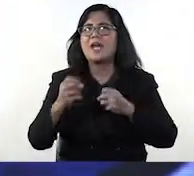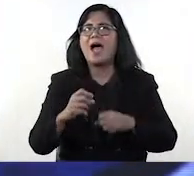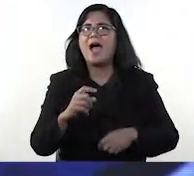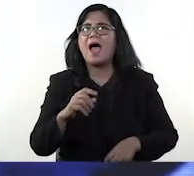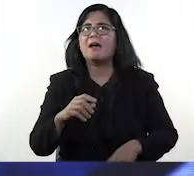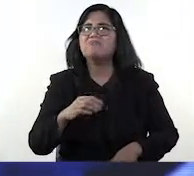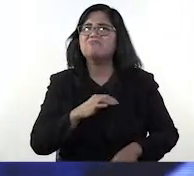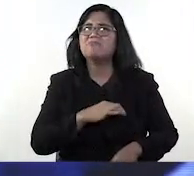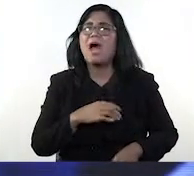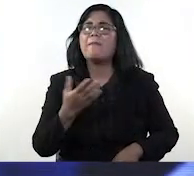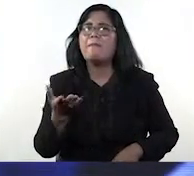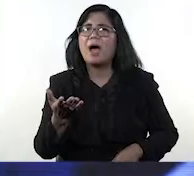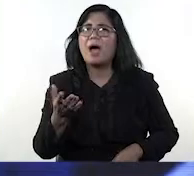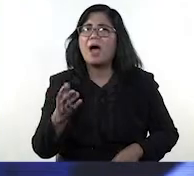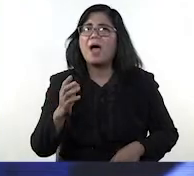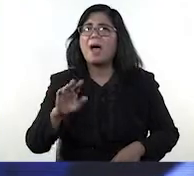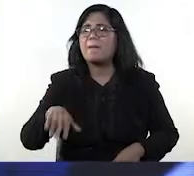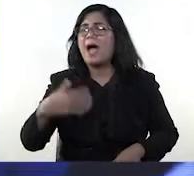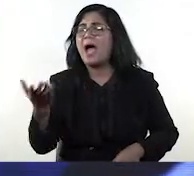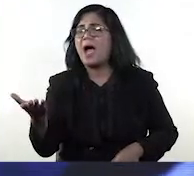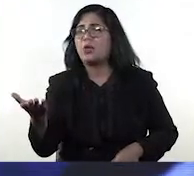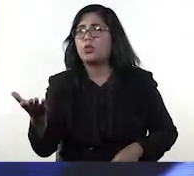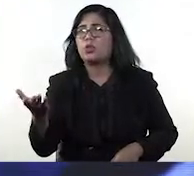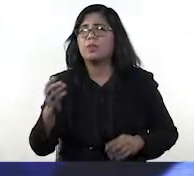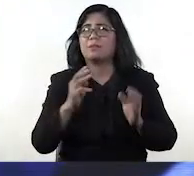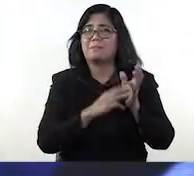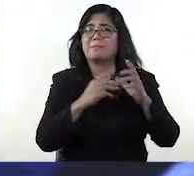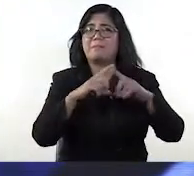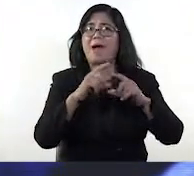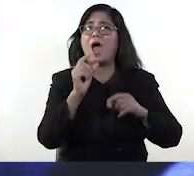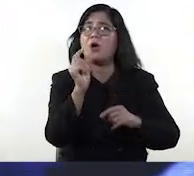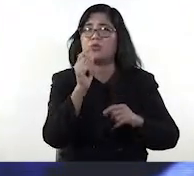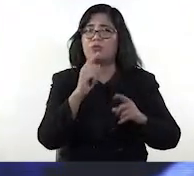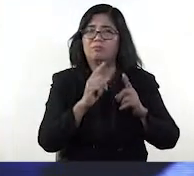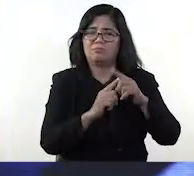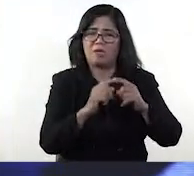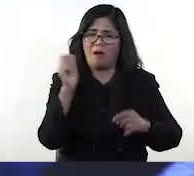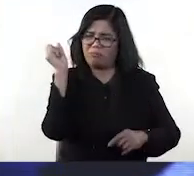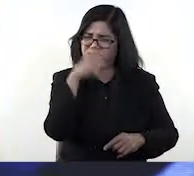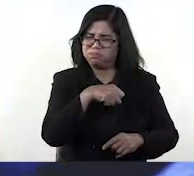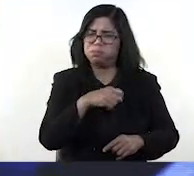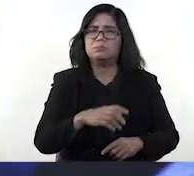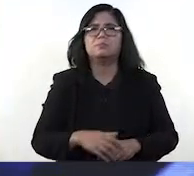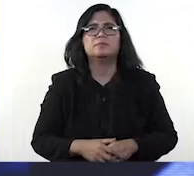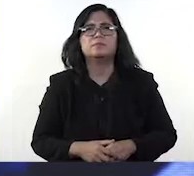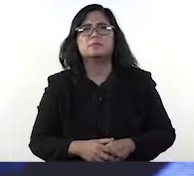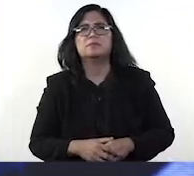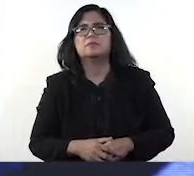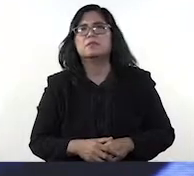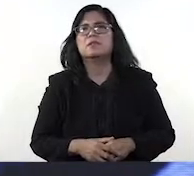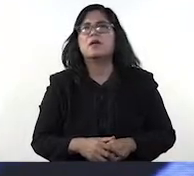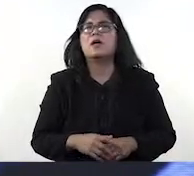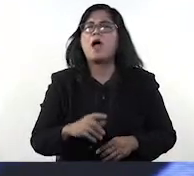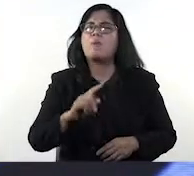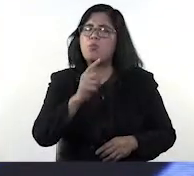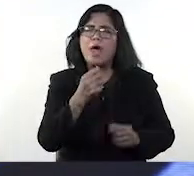hilang kamu ngalah so kita dihidupkan kembali eruh Ya udah jangan cuman bangga dihidupkan erowall kita